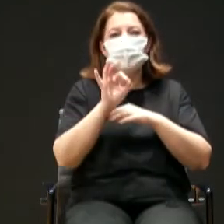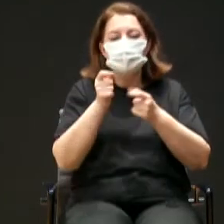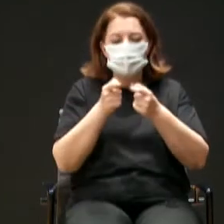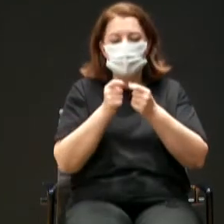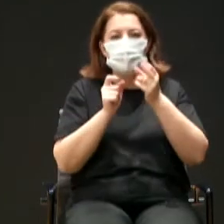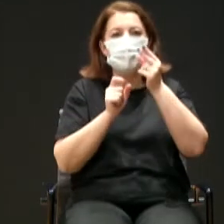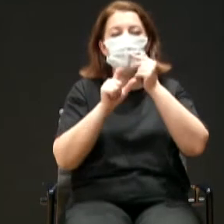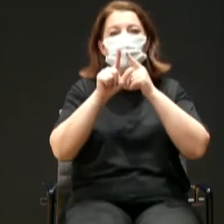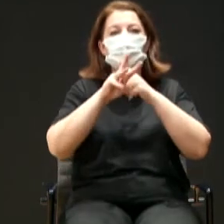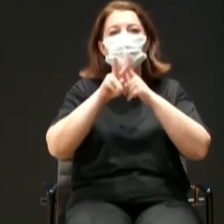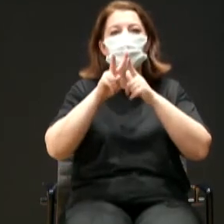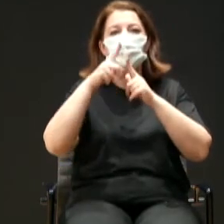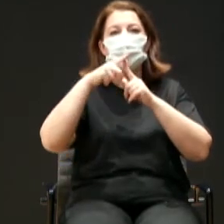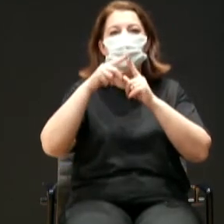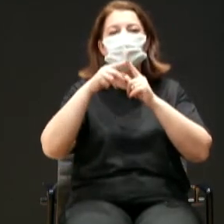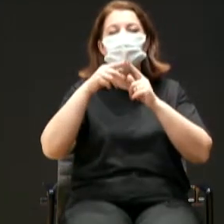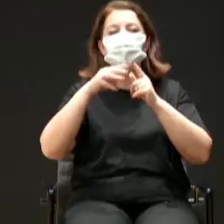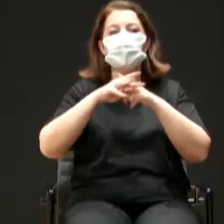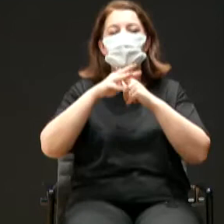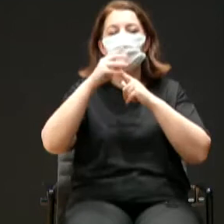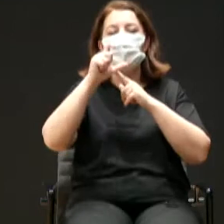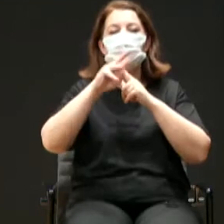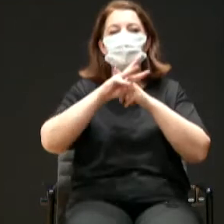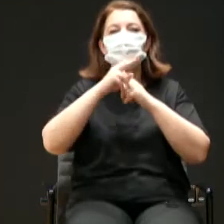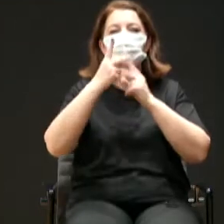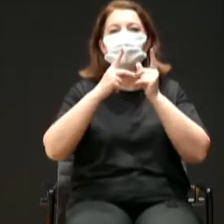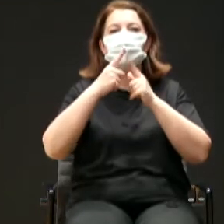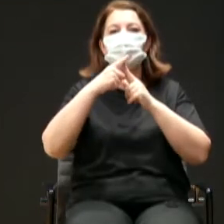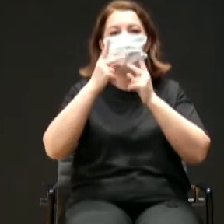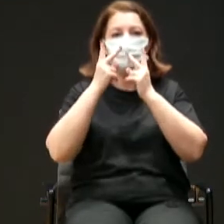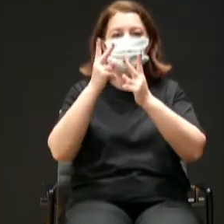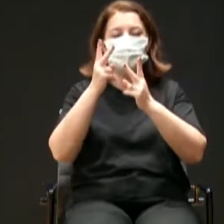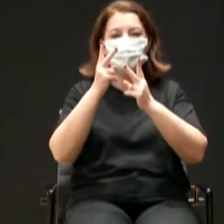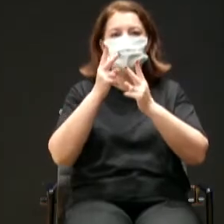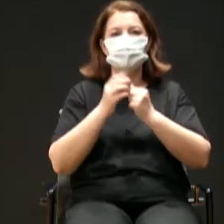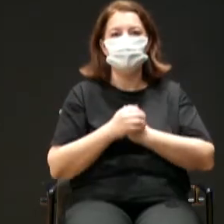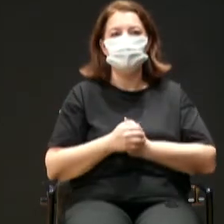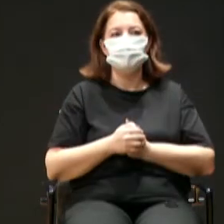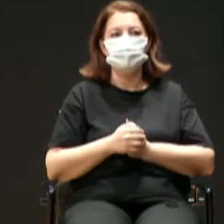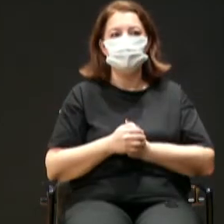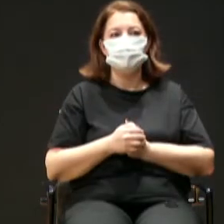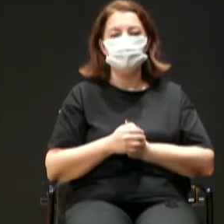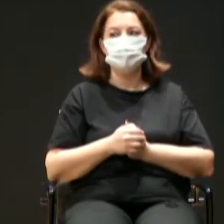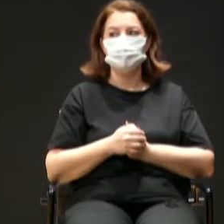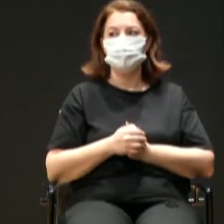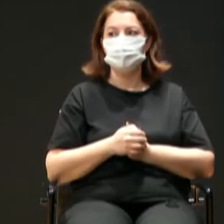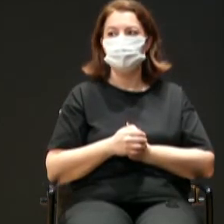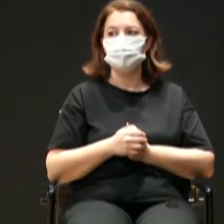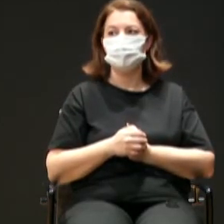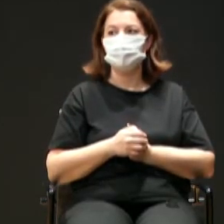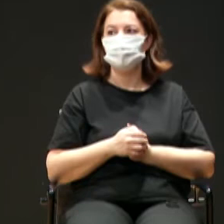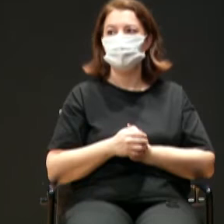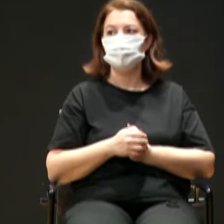Ecevit'tir. Saygılarımı arz ederim. Buyurun Mülayim, Mülayim Bey, Nuri Bey söz